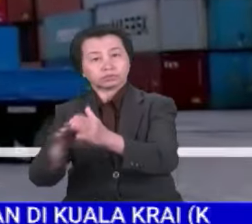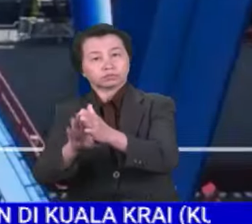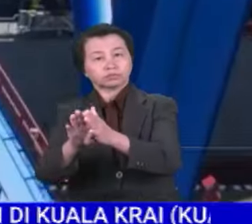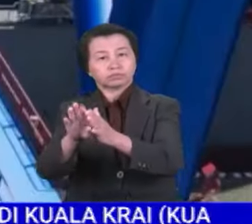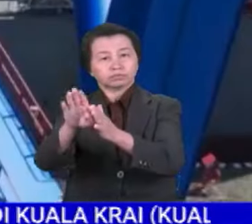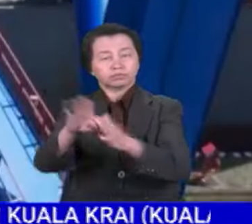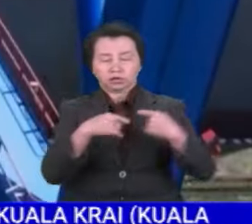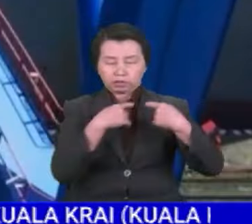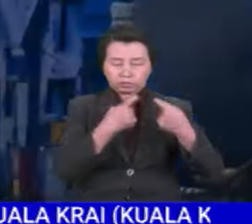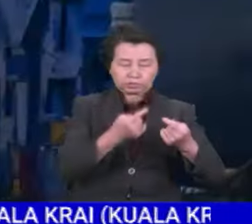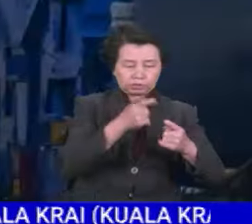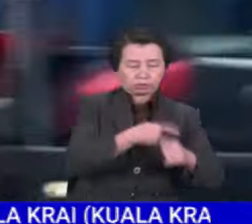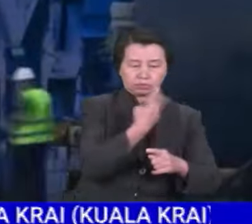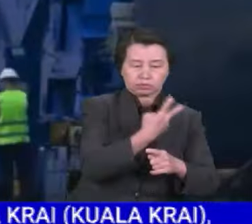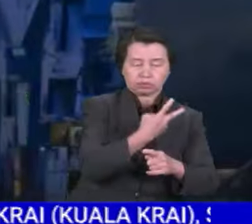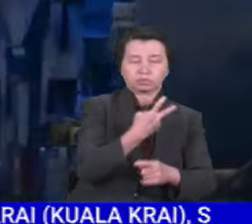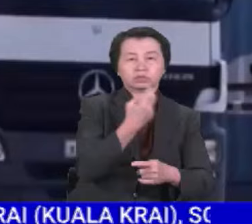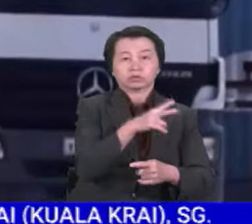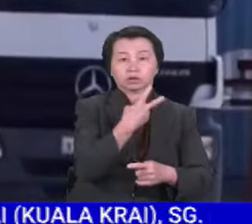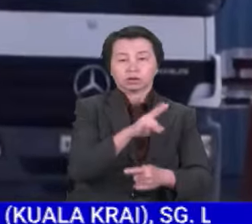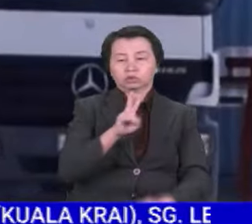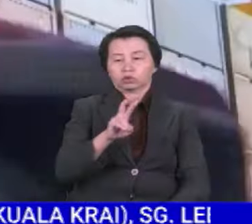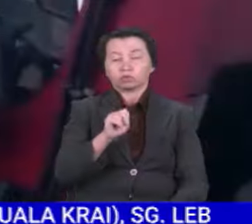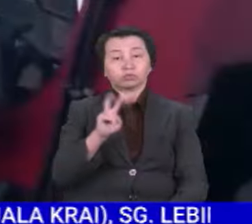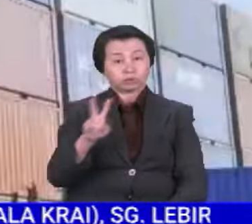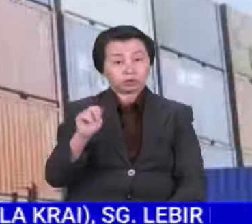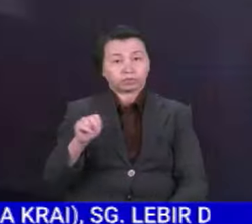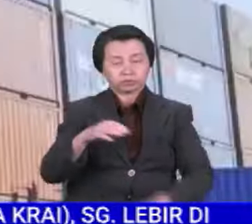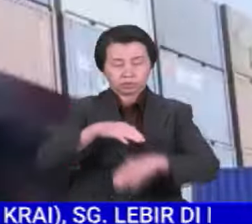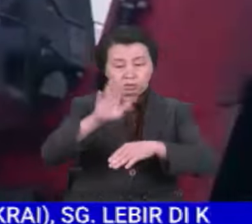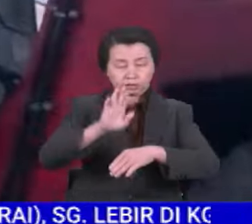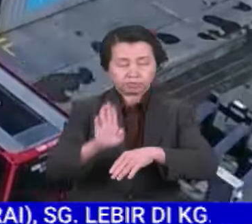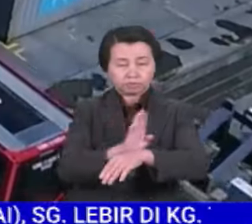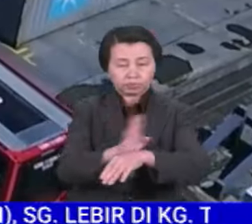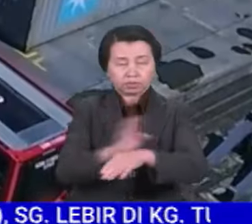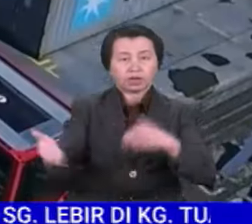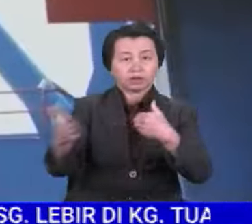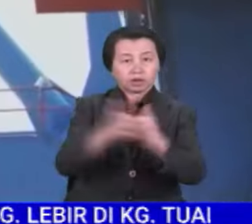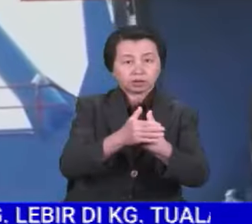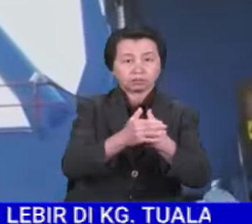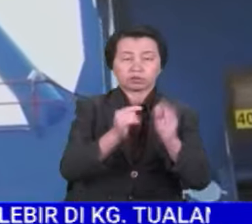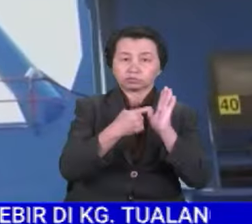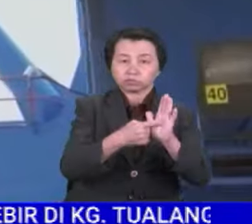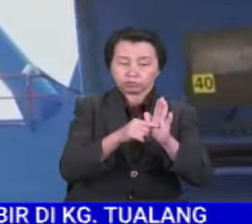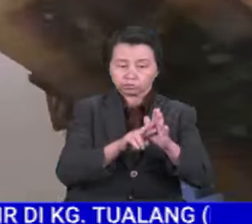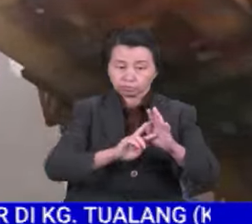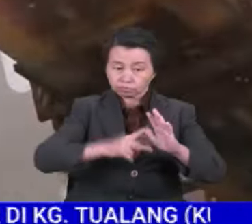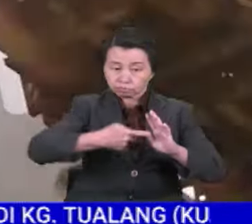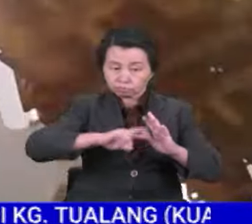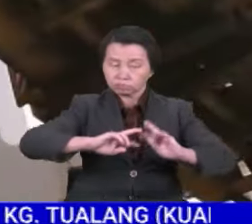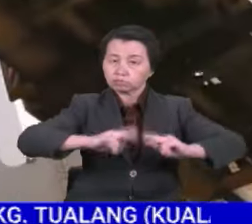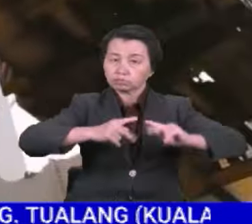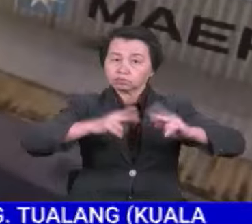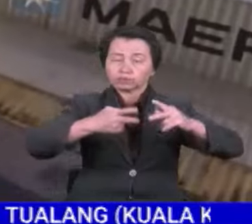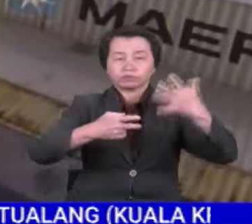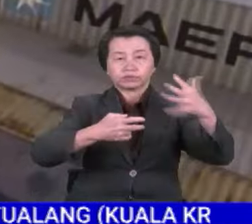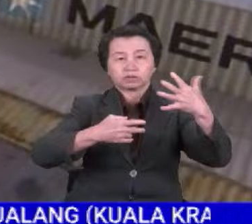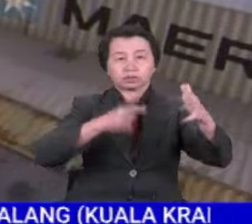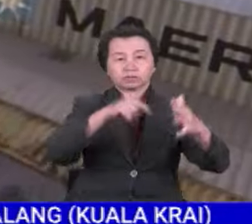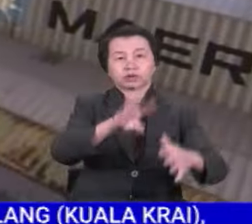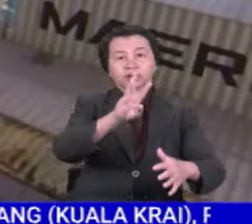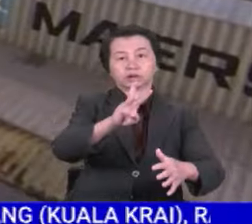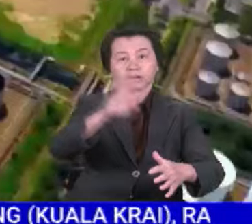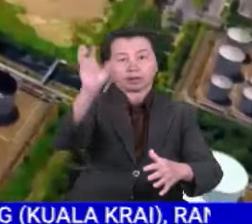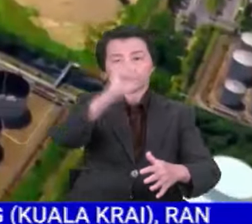sejak Desember 2020 manakala kelebihan dagangan kembali mencatatkan peningkatan 15 kepunahan